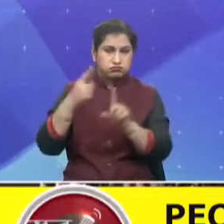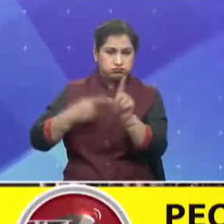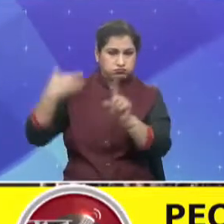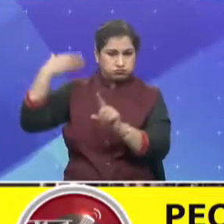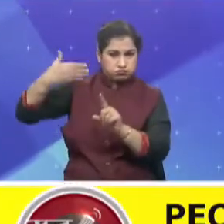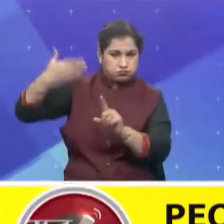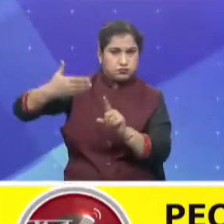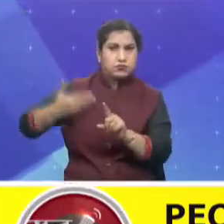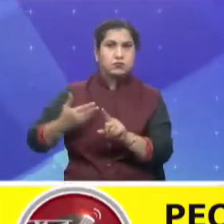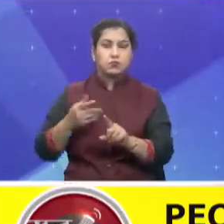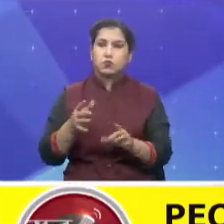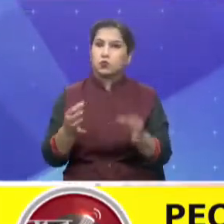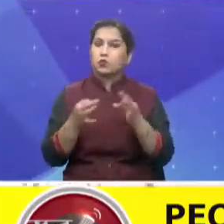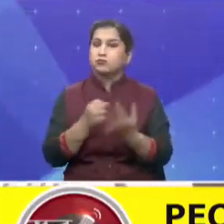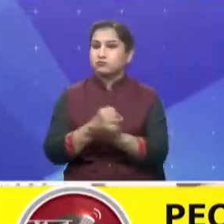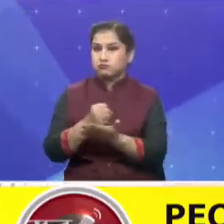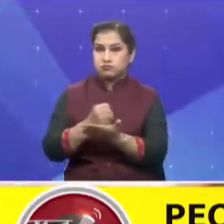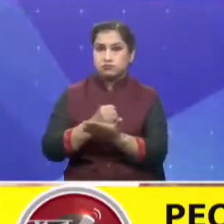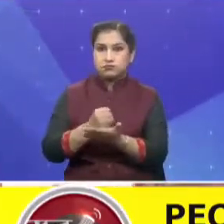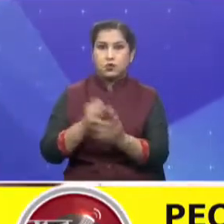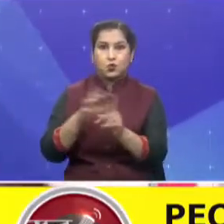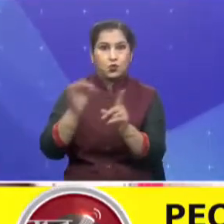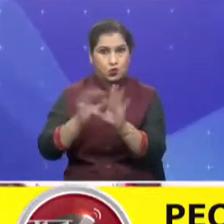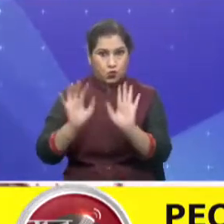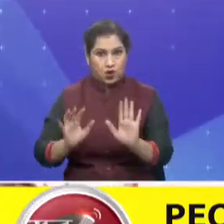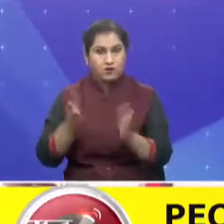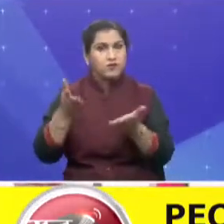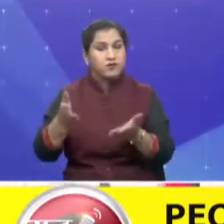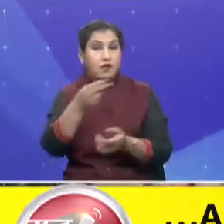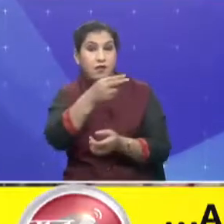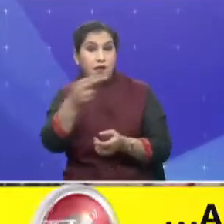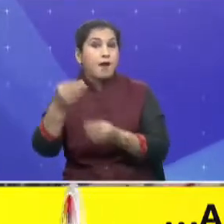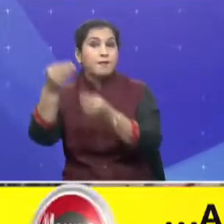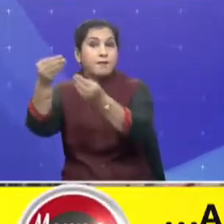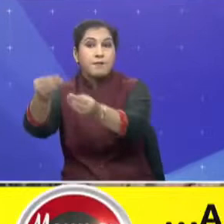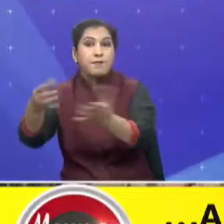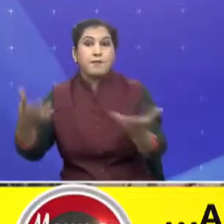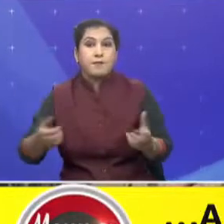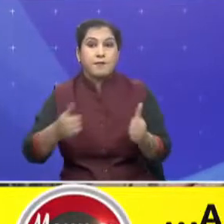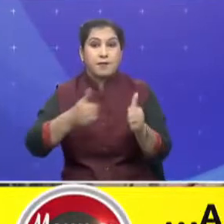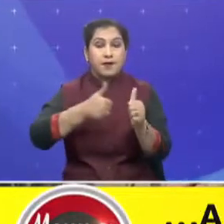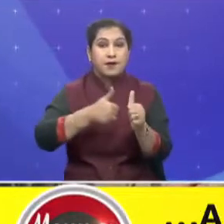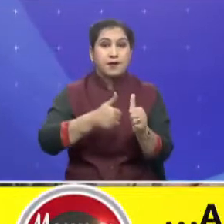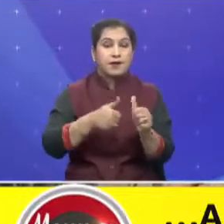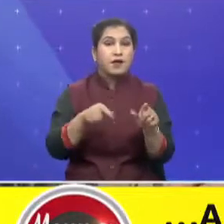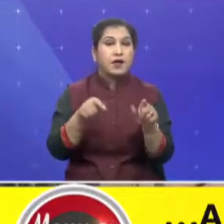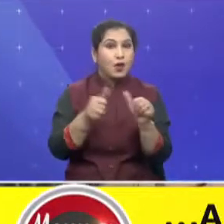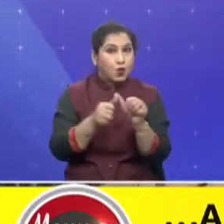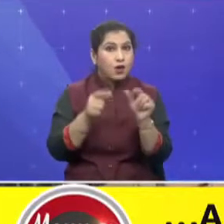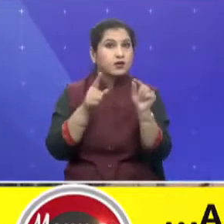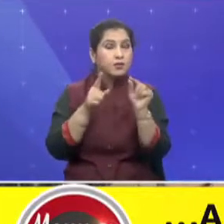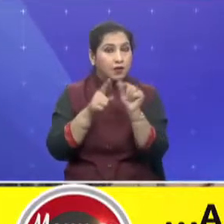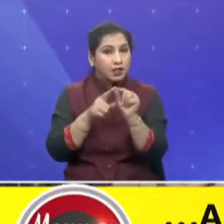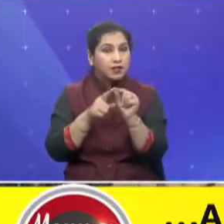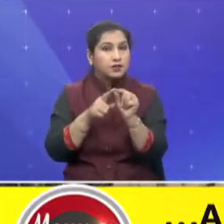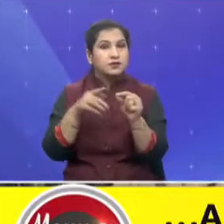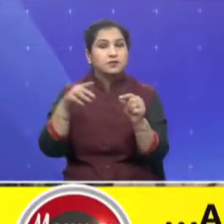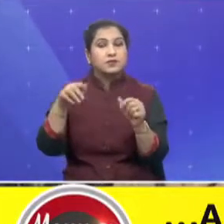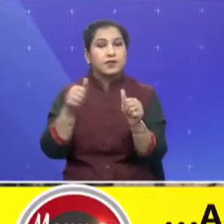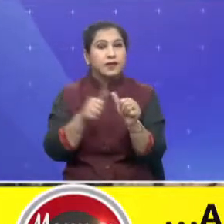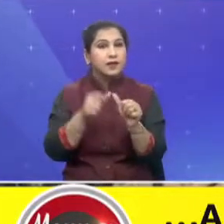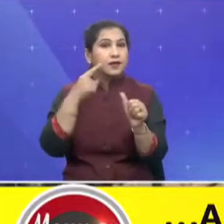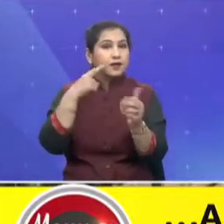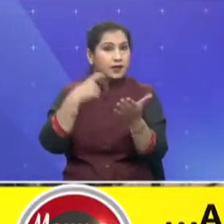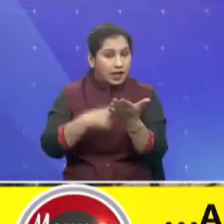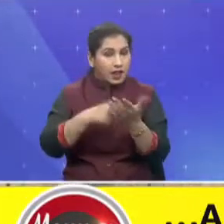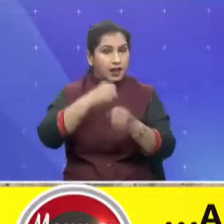एक अनूठा अभियान चला रखा है और उसे नाम दिया है अरुणाचल प्रदेश एयर गन